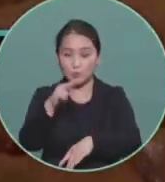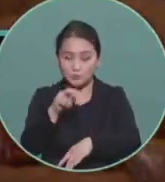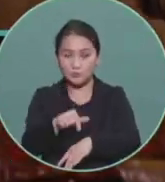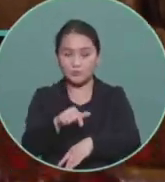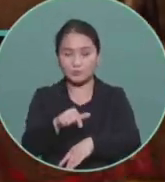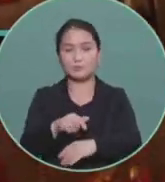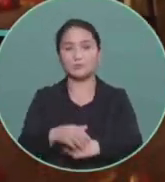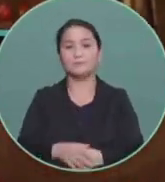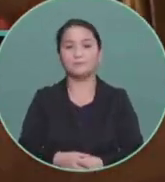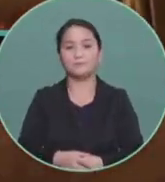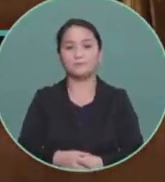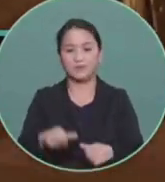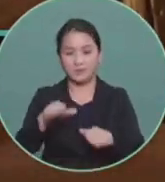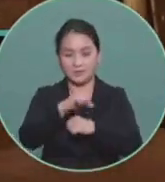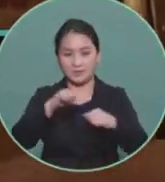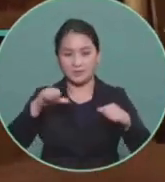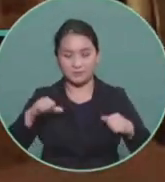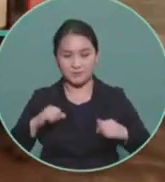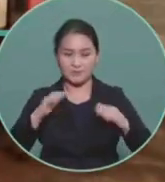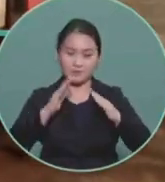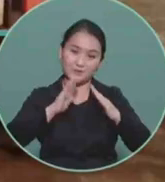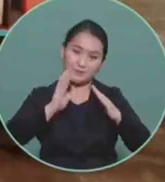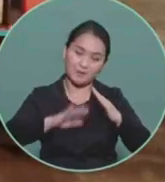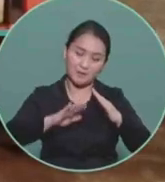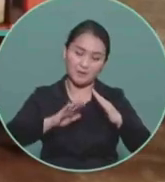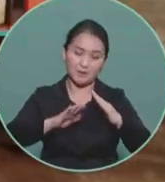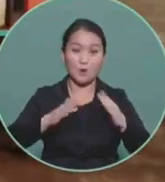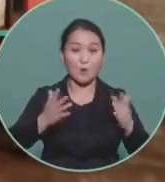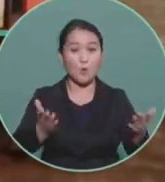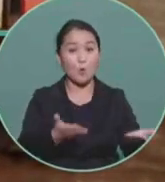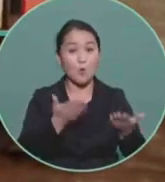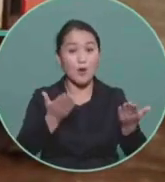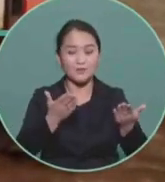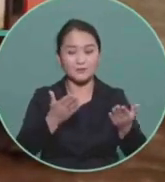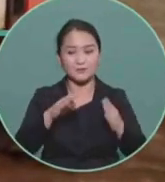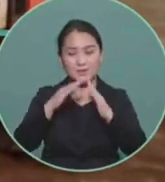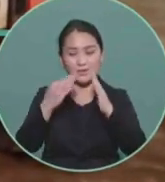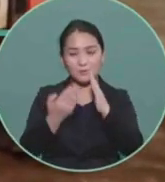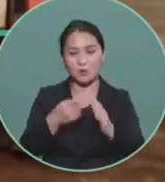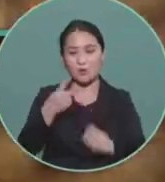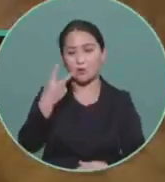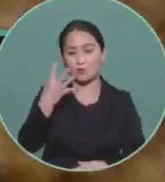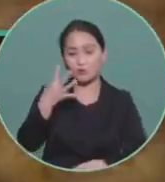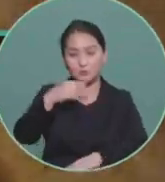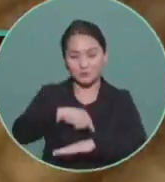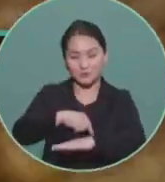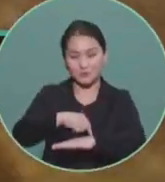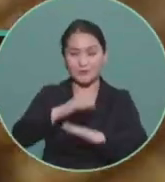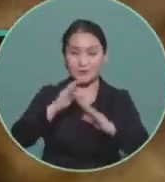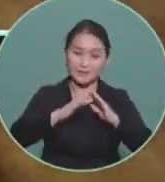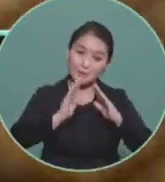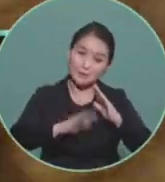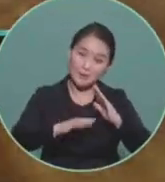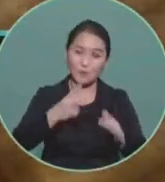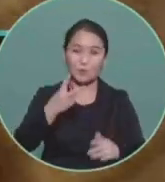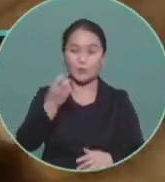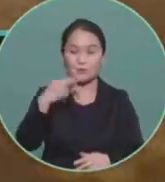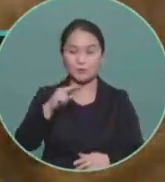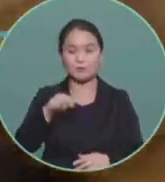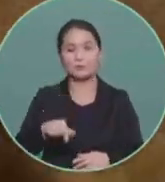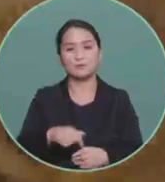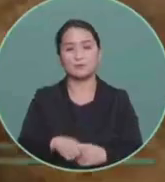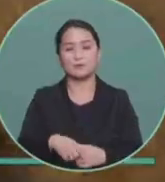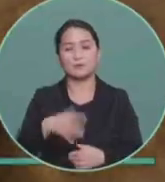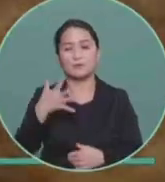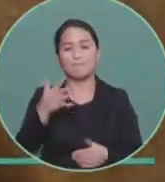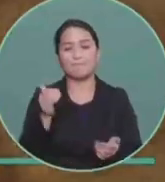таарсан. Тэгээд иргэн бүрийг одоо гэртээ байхыг уриалж одоо айл өрхүүд 24 цагийн гаргалгаатай гэртээ байх үед хамгийн дээдлээ